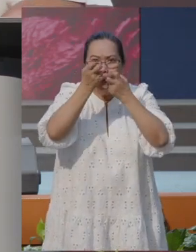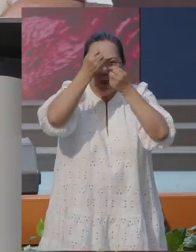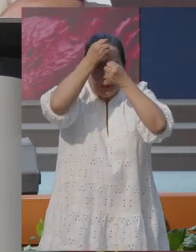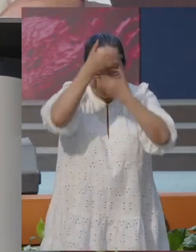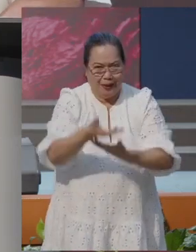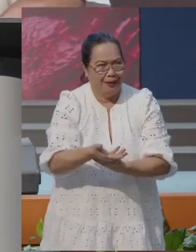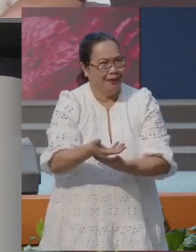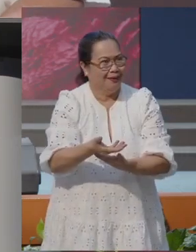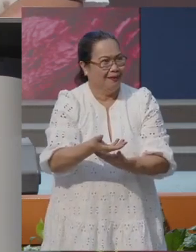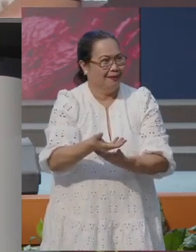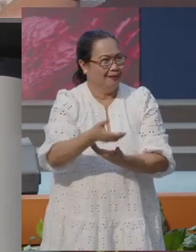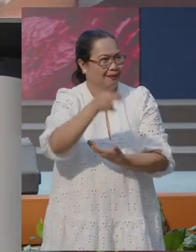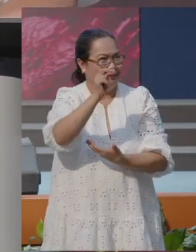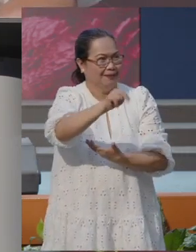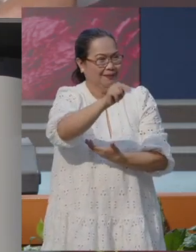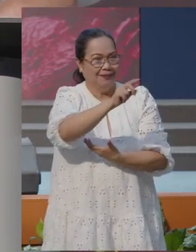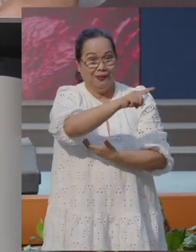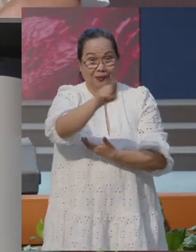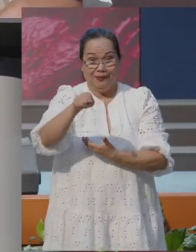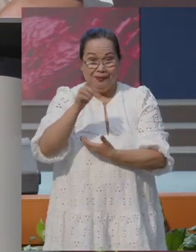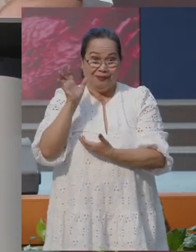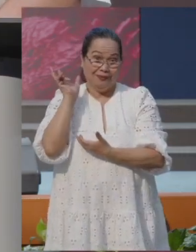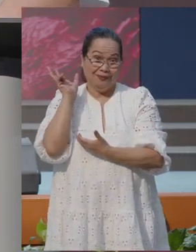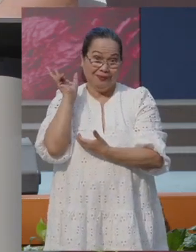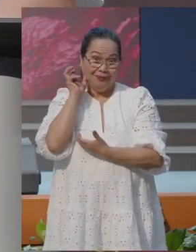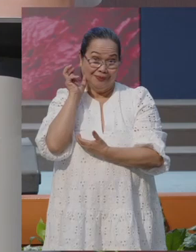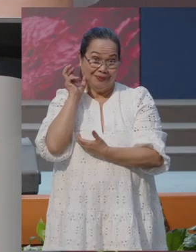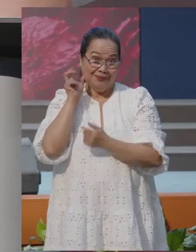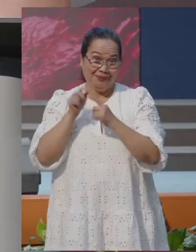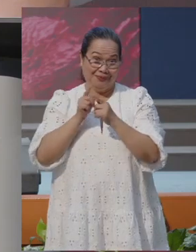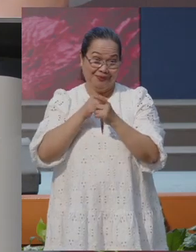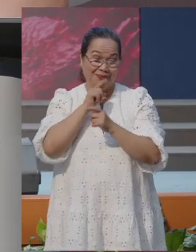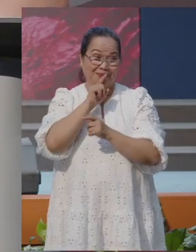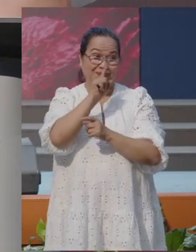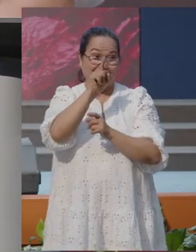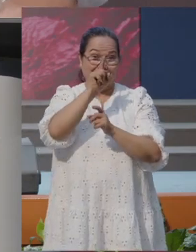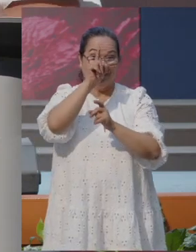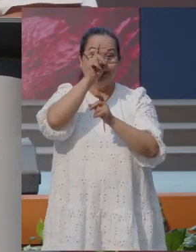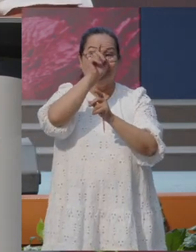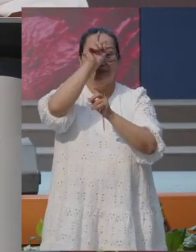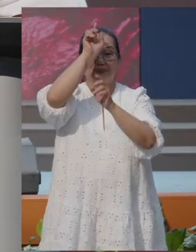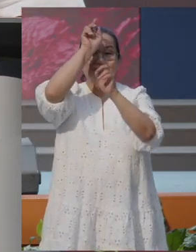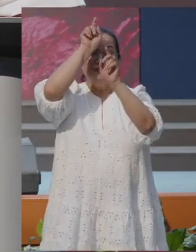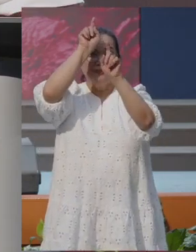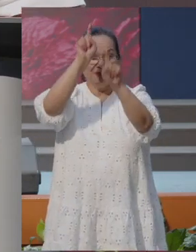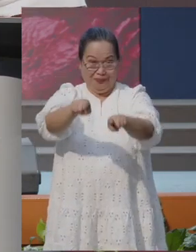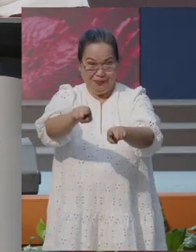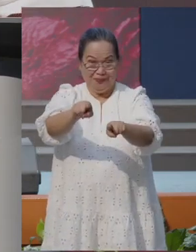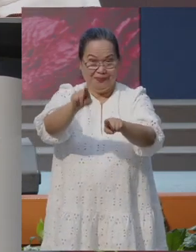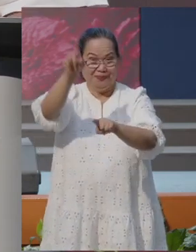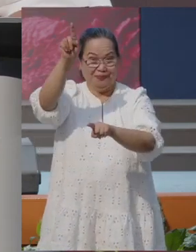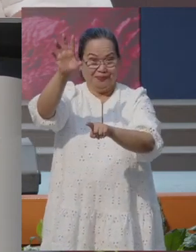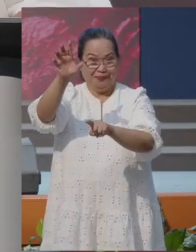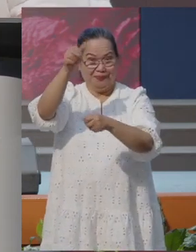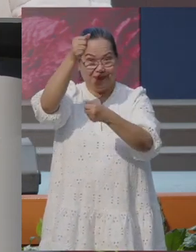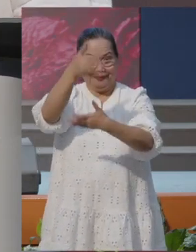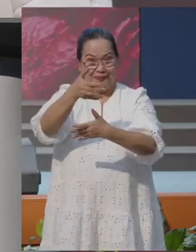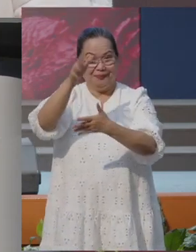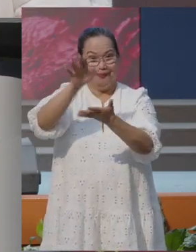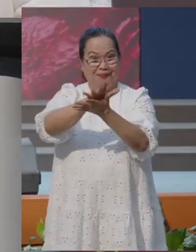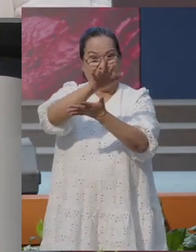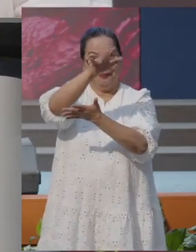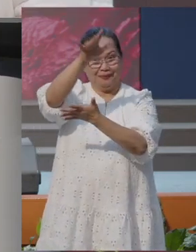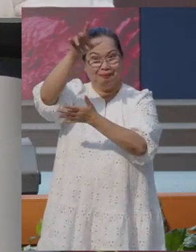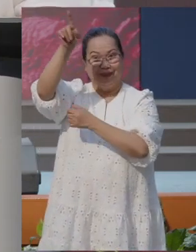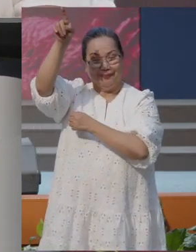sa mga nakaririnig ng utos ng Diyos, ng tawag ng Diyos, upang sundin ang kalooban ng